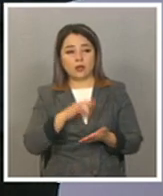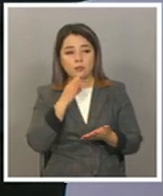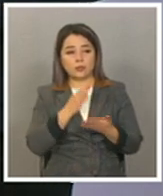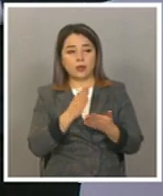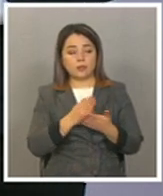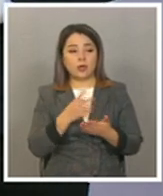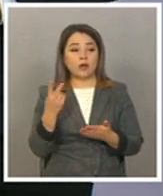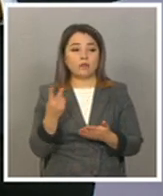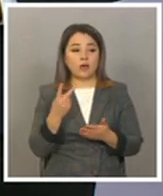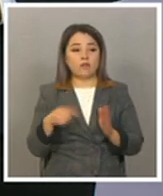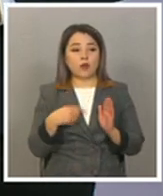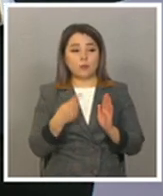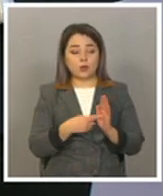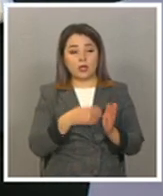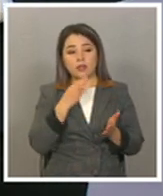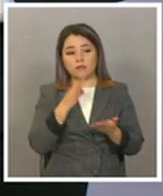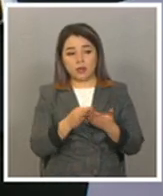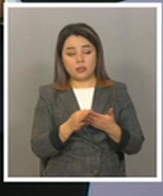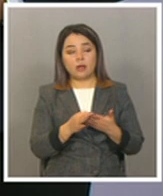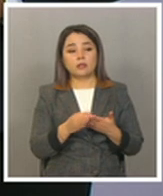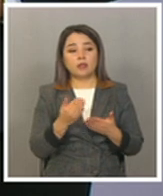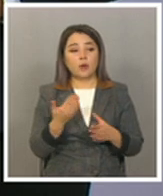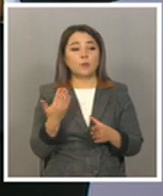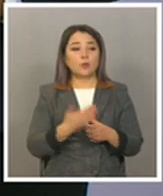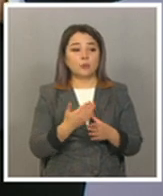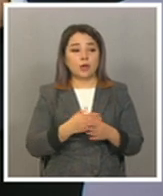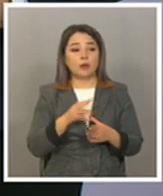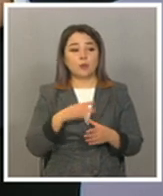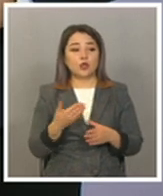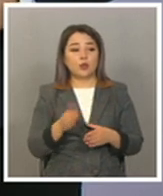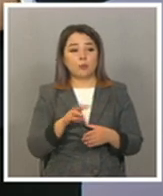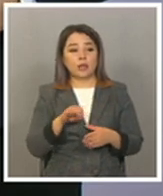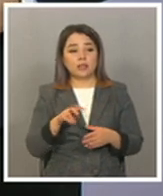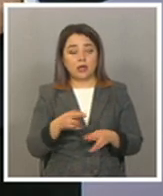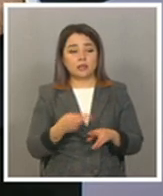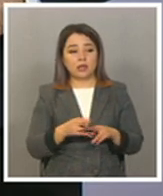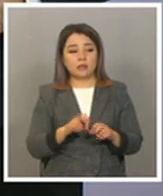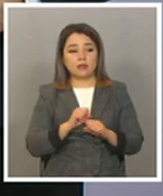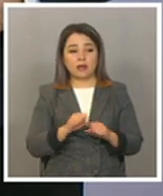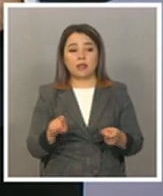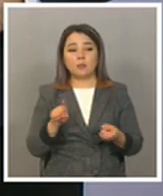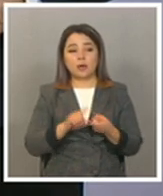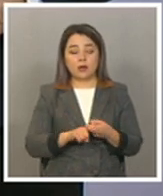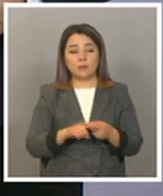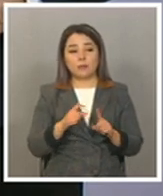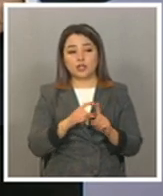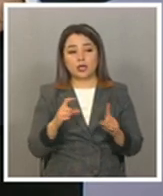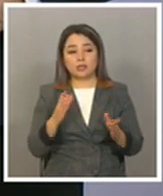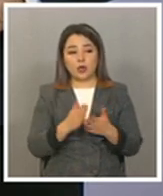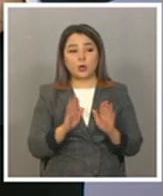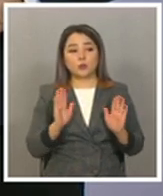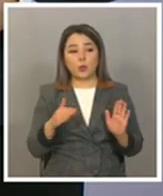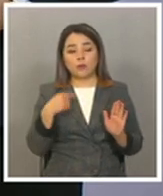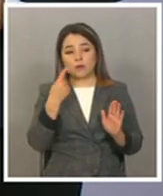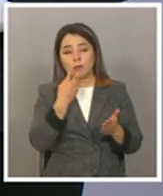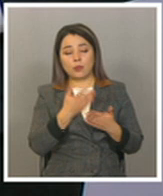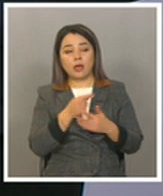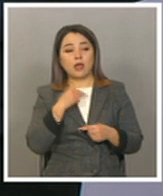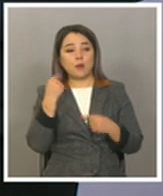второй вопрос ответ. С помощью междометий нельзя связывать предложения, так как междометия только выражают